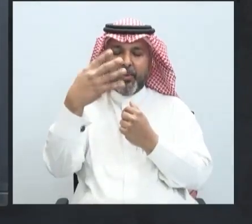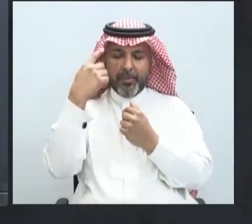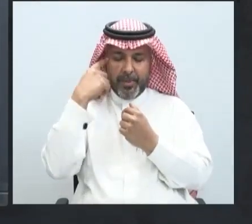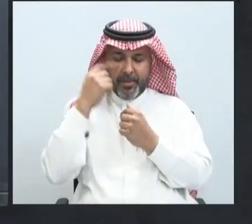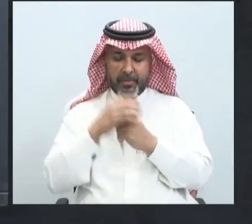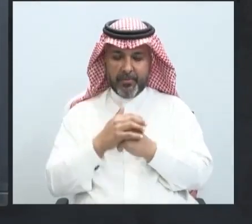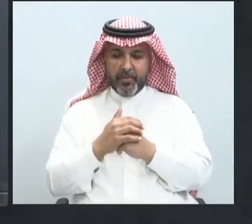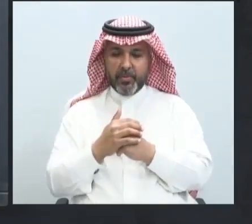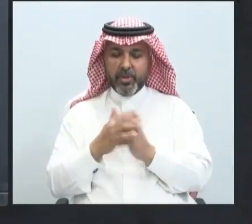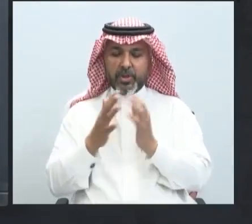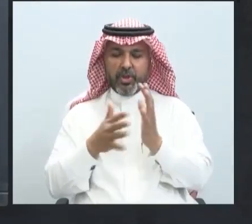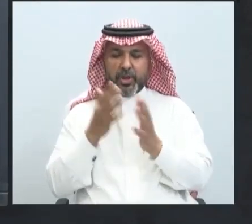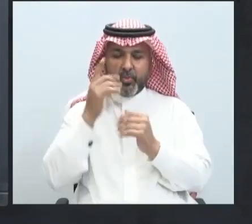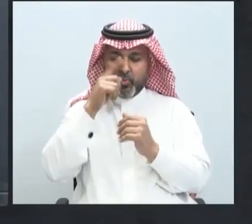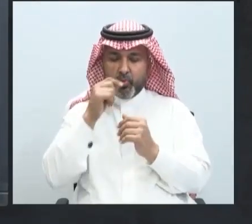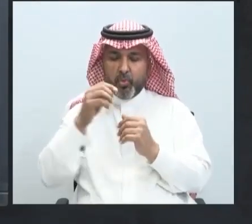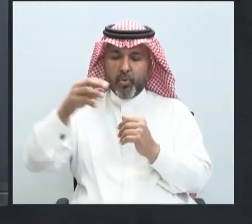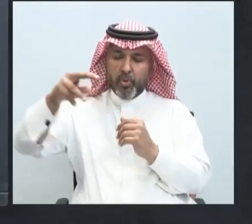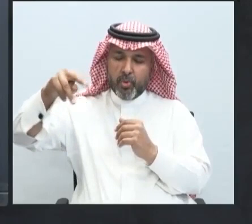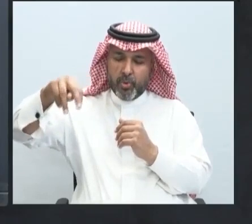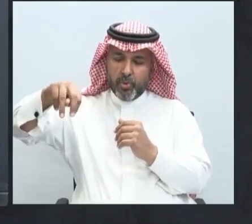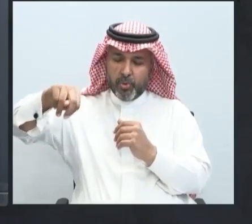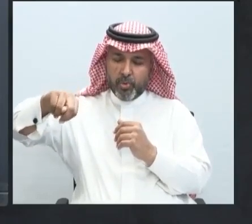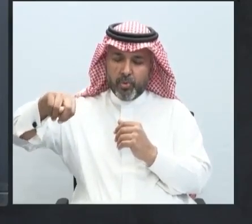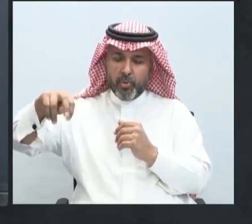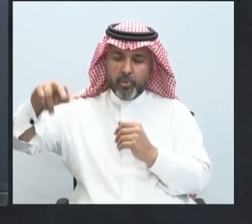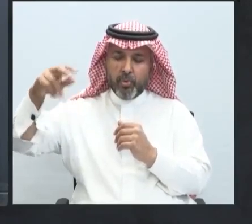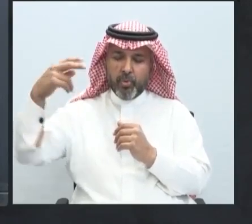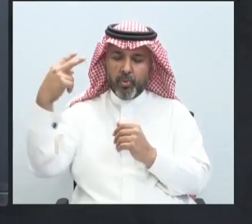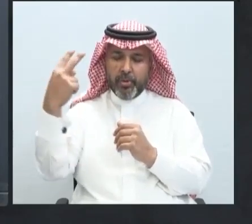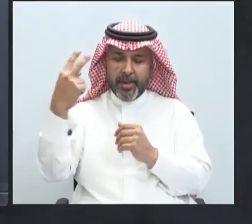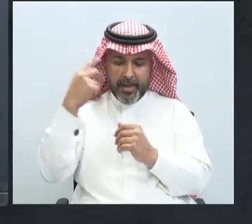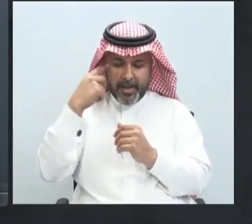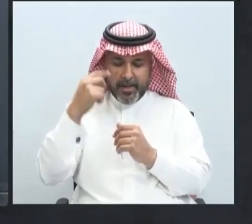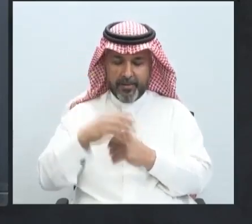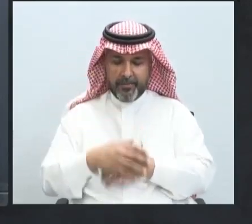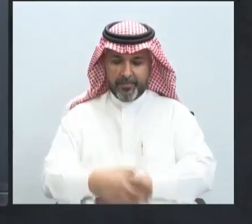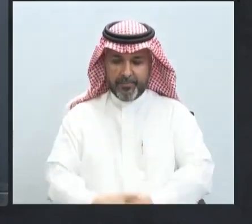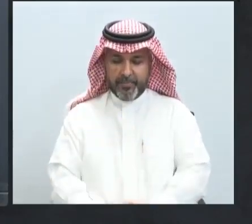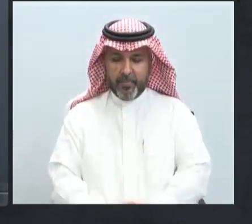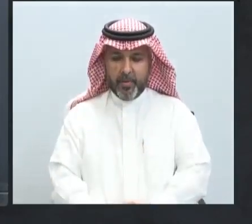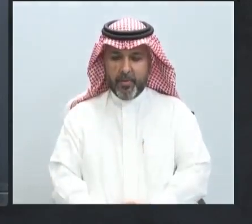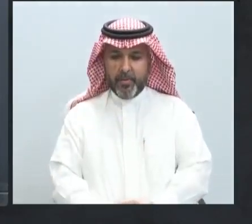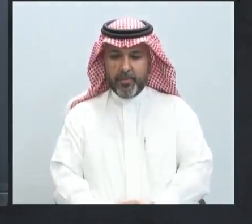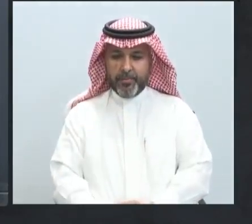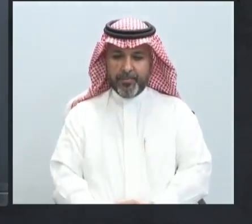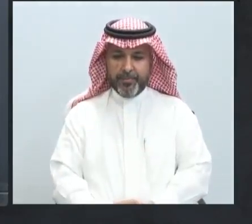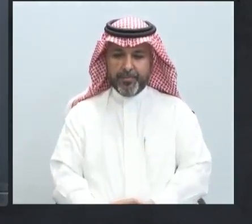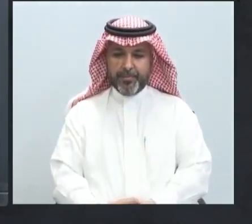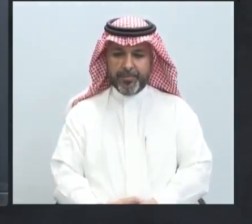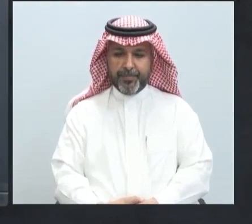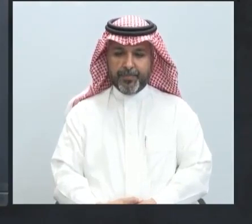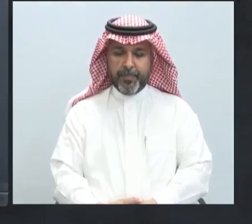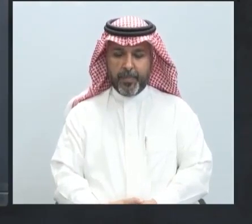بالرمز 2 ان اذا لا يوجد خلايا في الانسان تملك نصف العدد احاديه الكروموسوم نرمز لها بالرمز ان